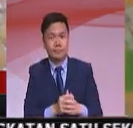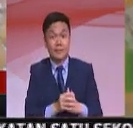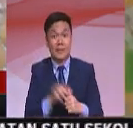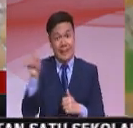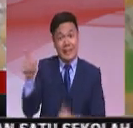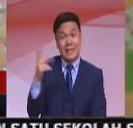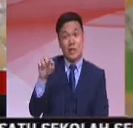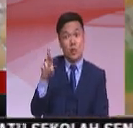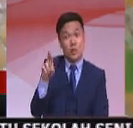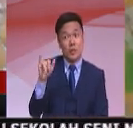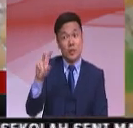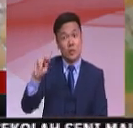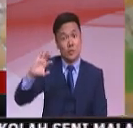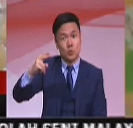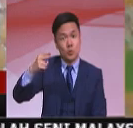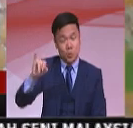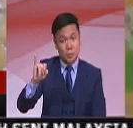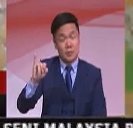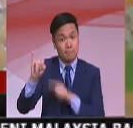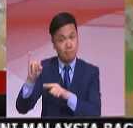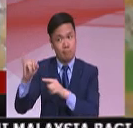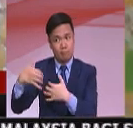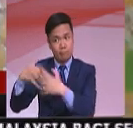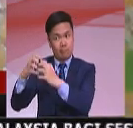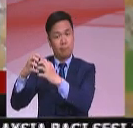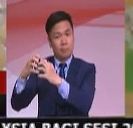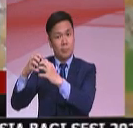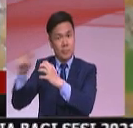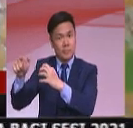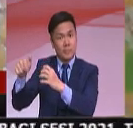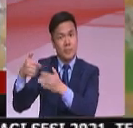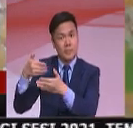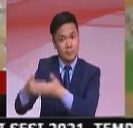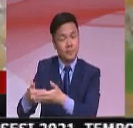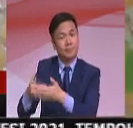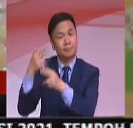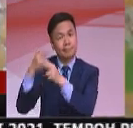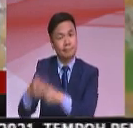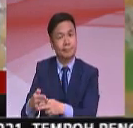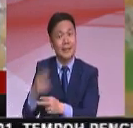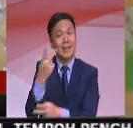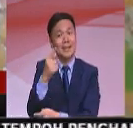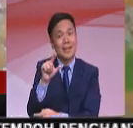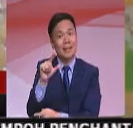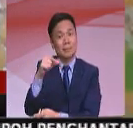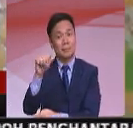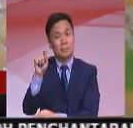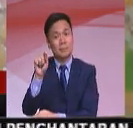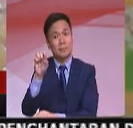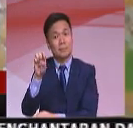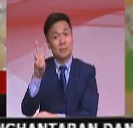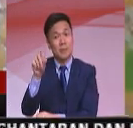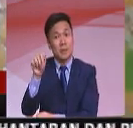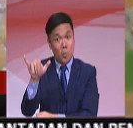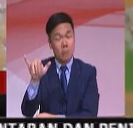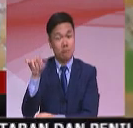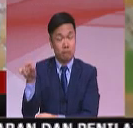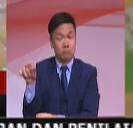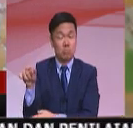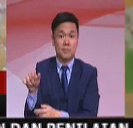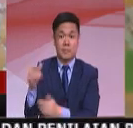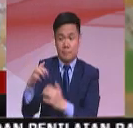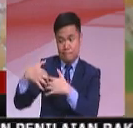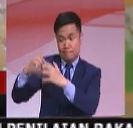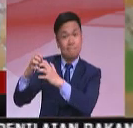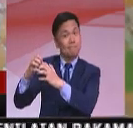di Kerinci, iaitu yang telah dibangunkan semula menjadi KL Gateway. Dan ini adalah satu pembangunan semula